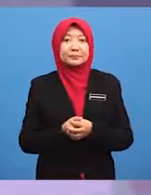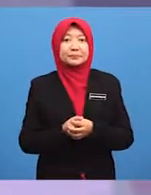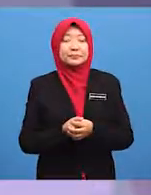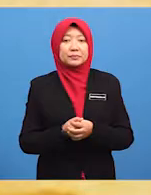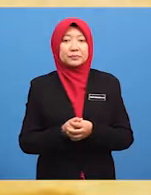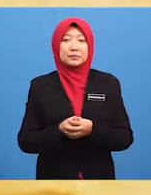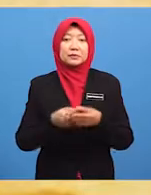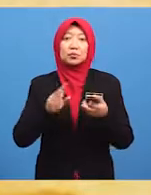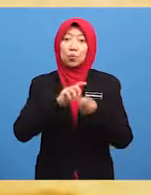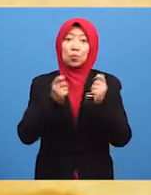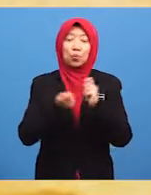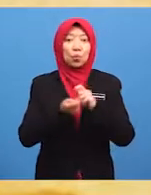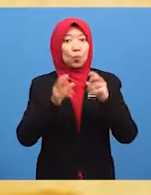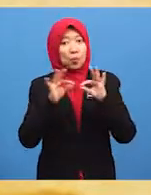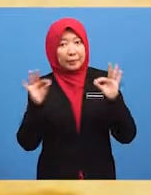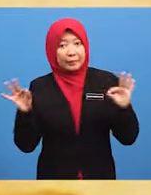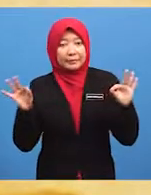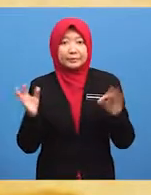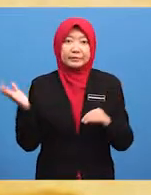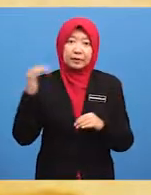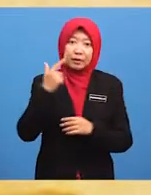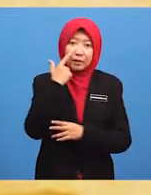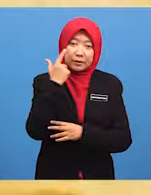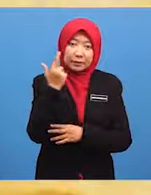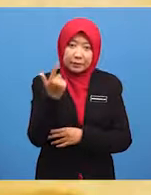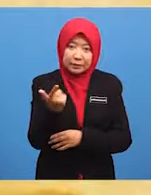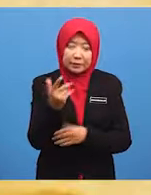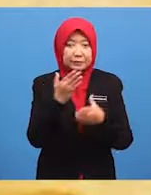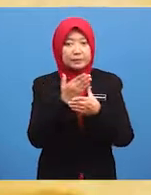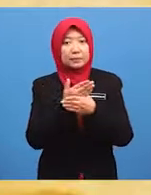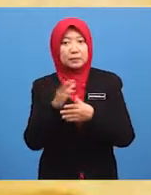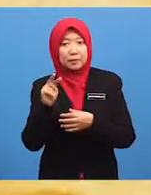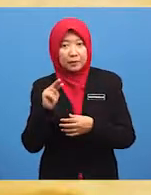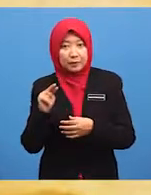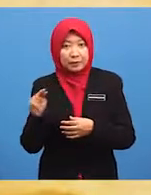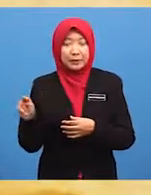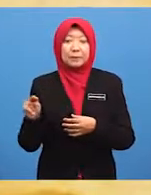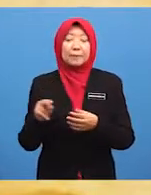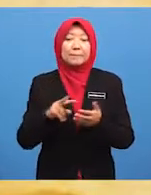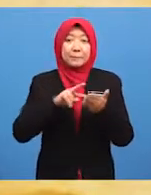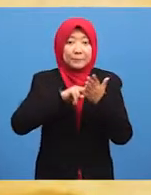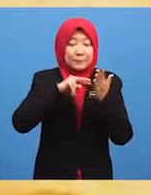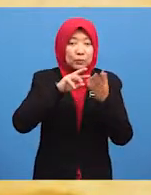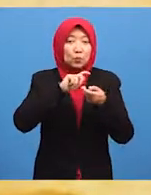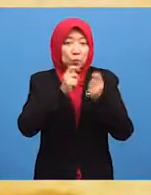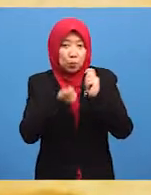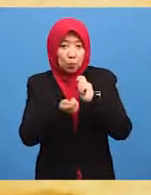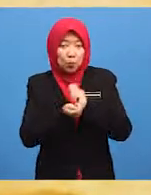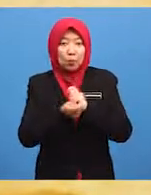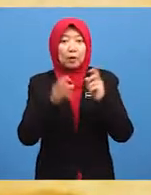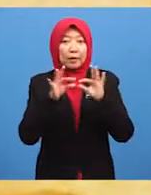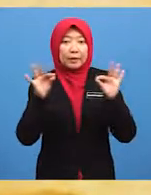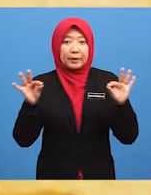terjemahan ayat. Mari murid-murid kita lihat pula sebahagian terjemahan ayat pada batu bersurat Talang